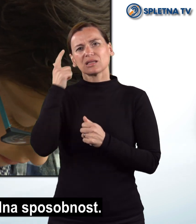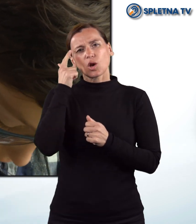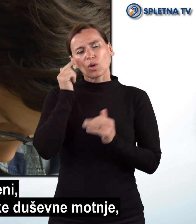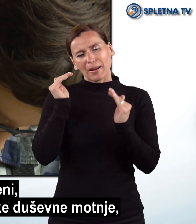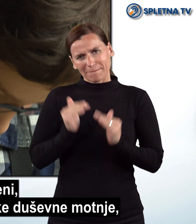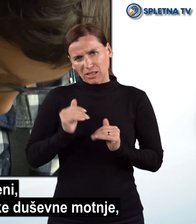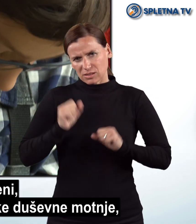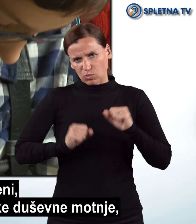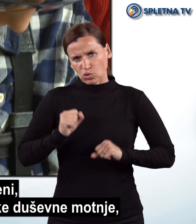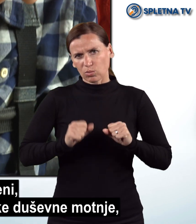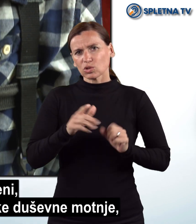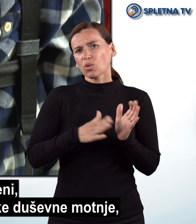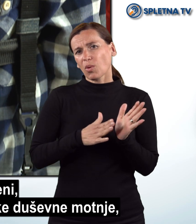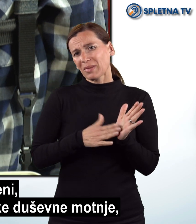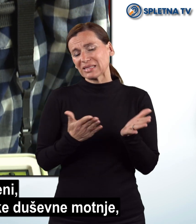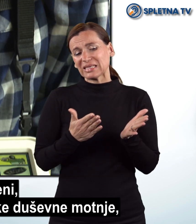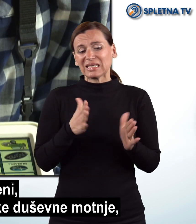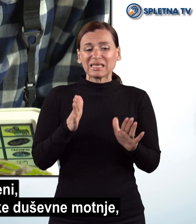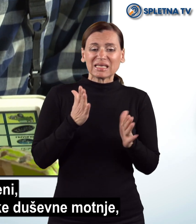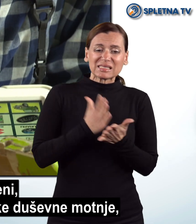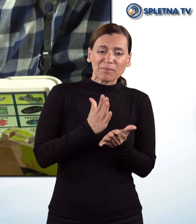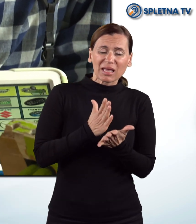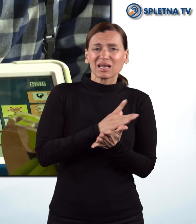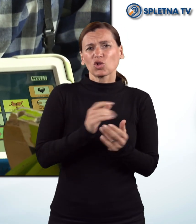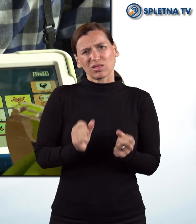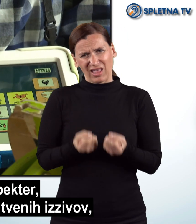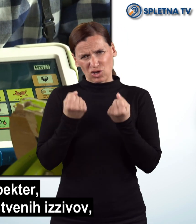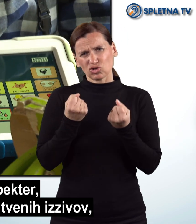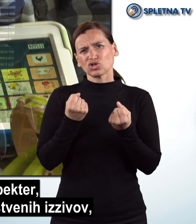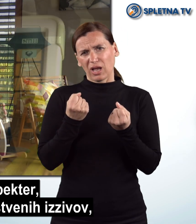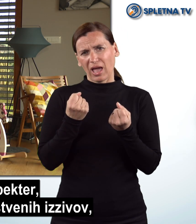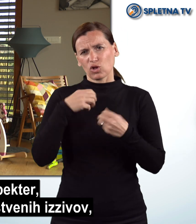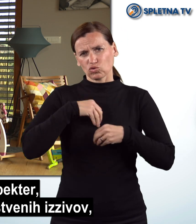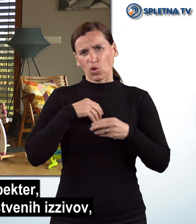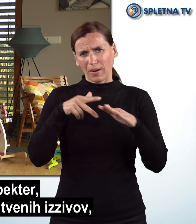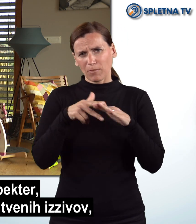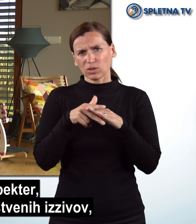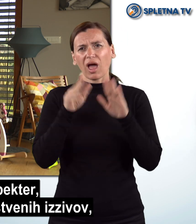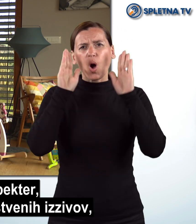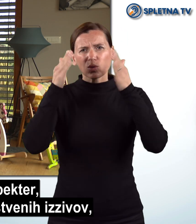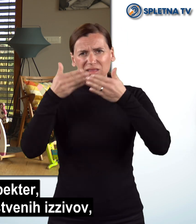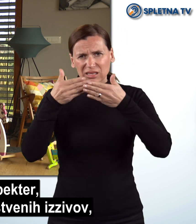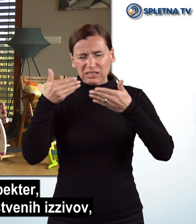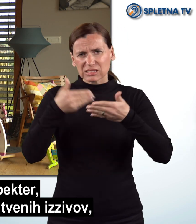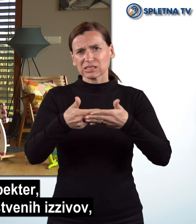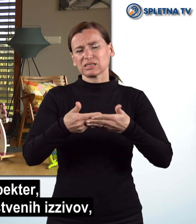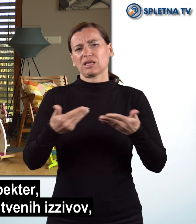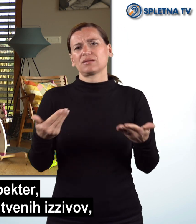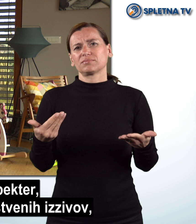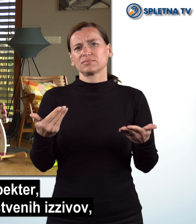sposobnost, to pomeni, da so od zmerne do težke duševne motnje, avtističen spekter, potem